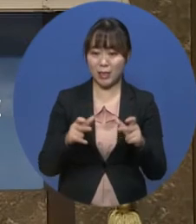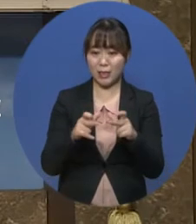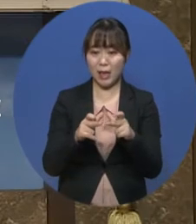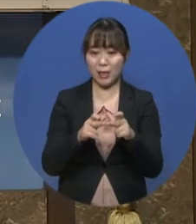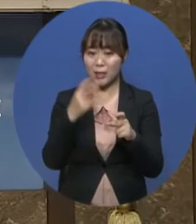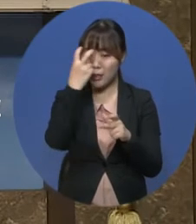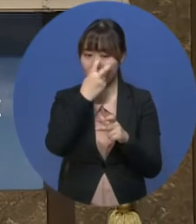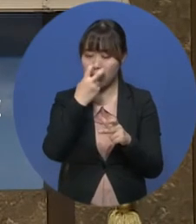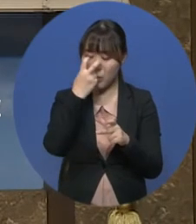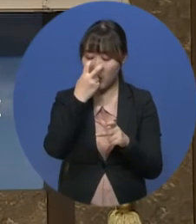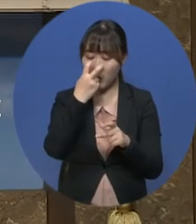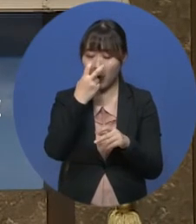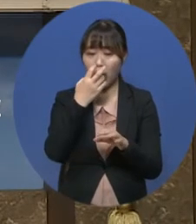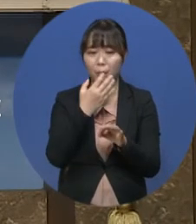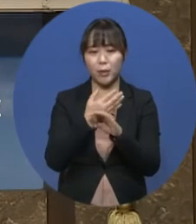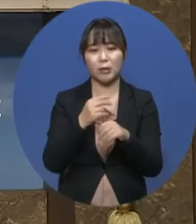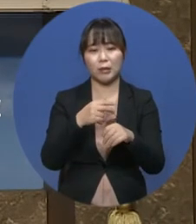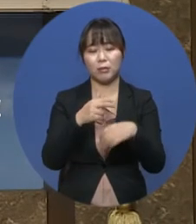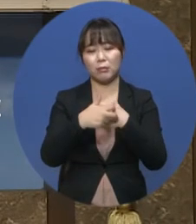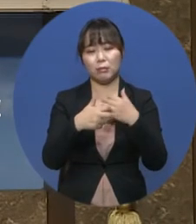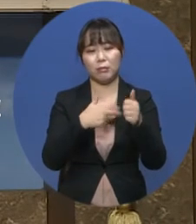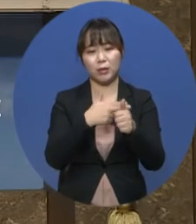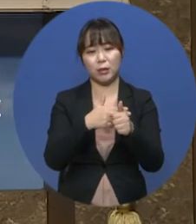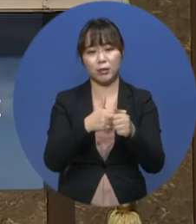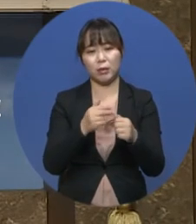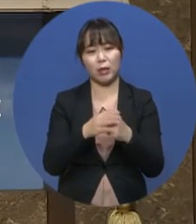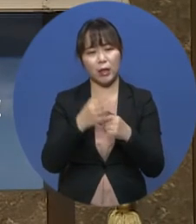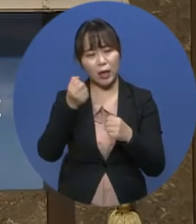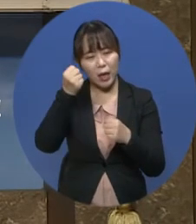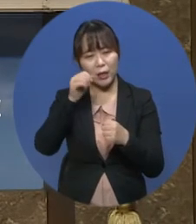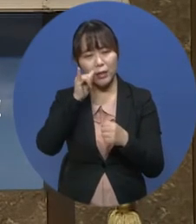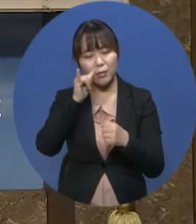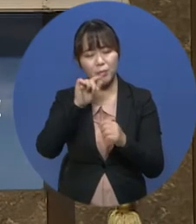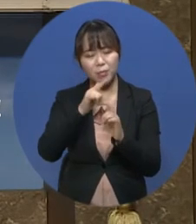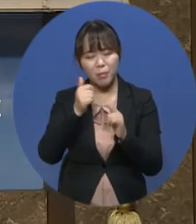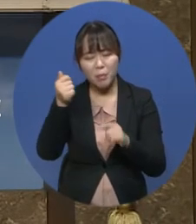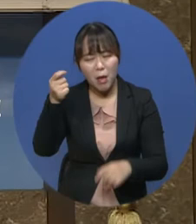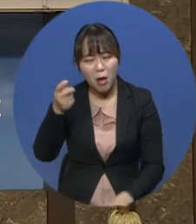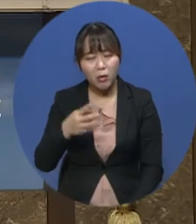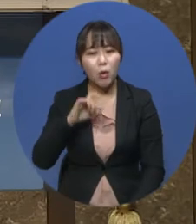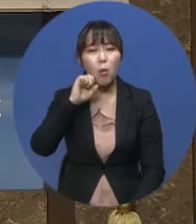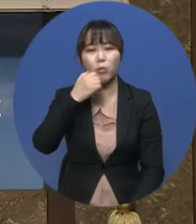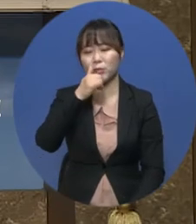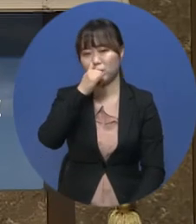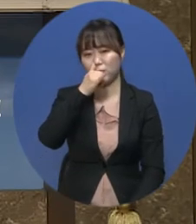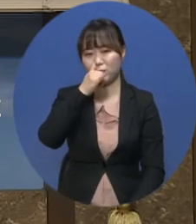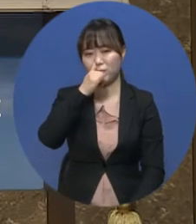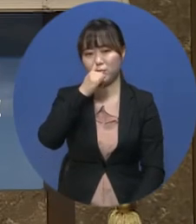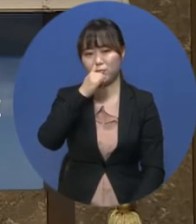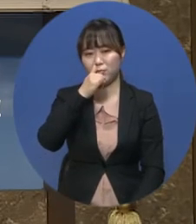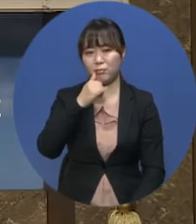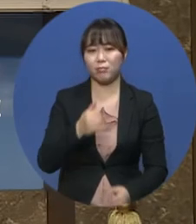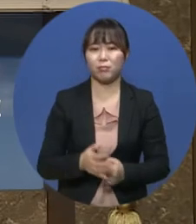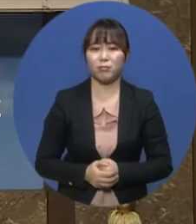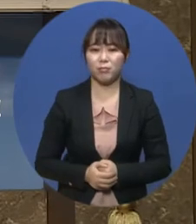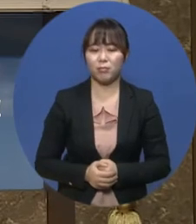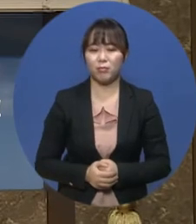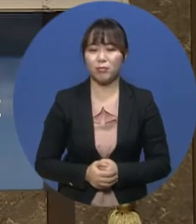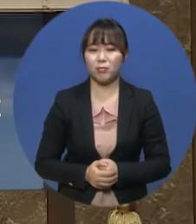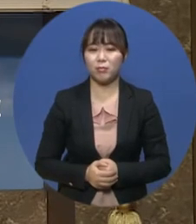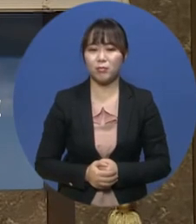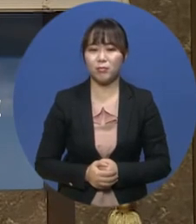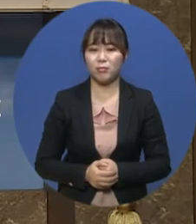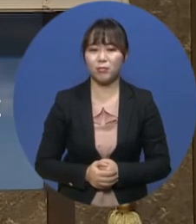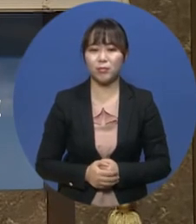진료하며 는 이제 선생님들이 갖게 되는 몇가지 어려움이 있어요 그것은